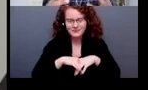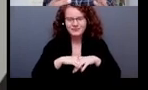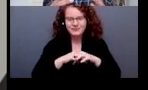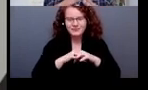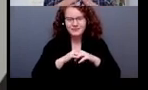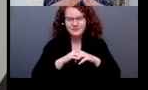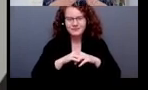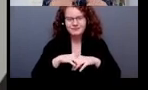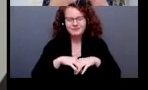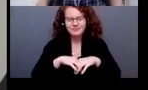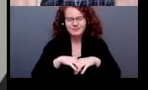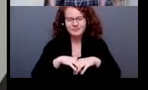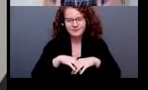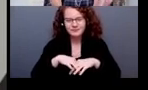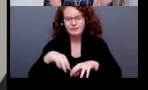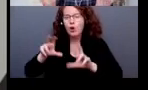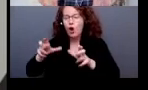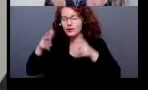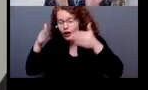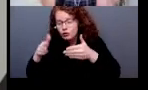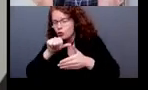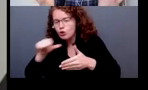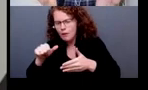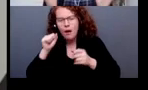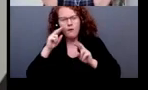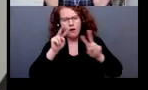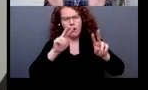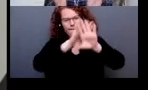sur ordinateur et d'avoir un regard un peu plus